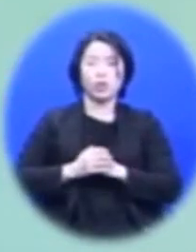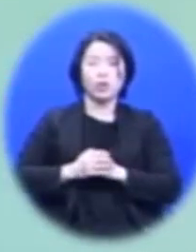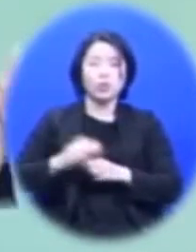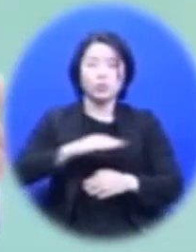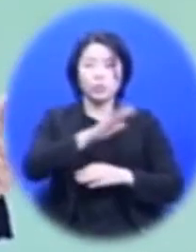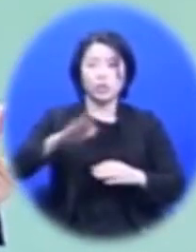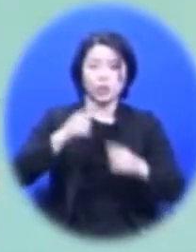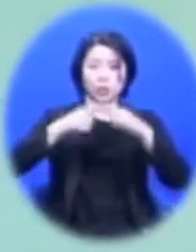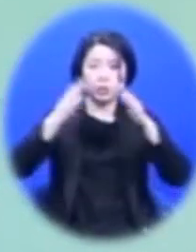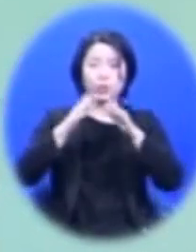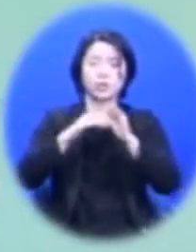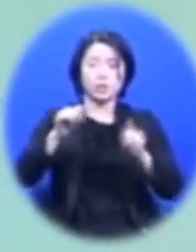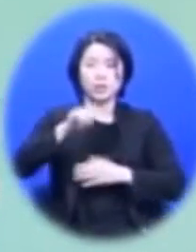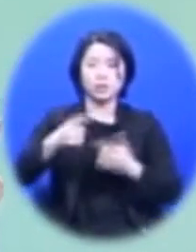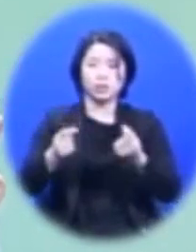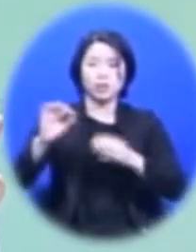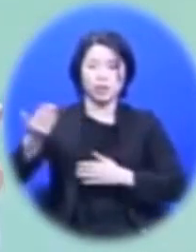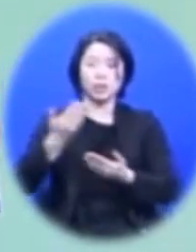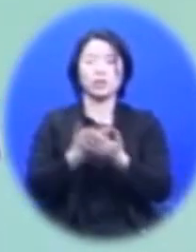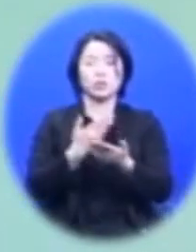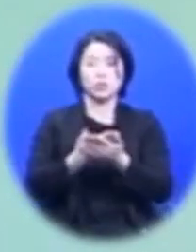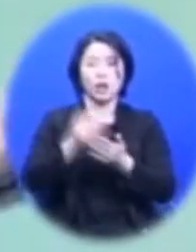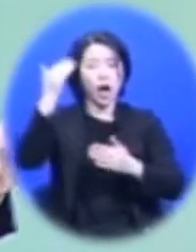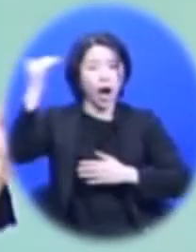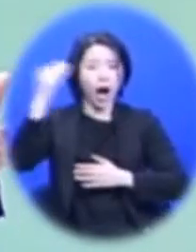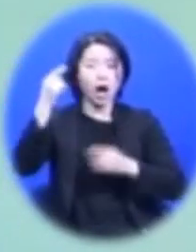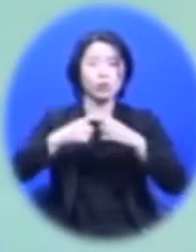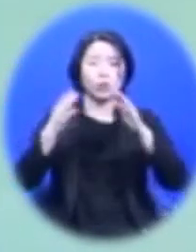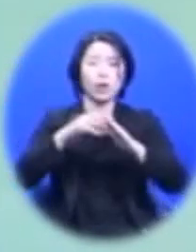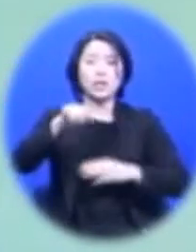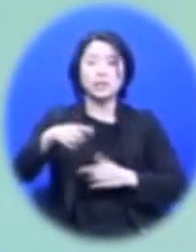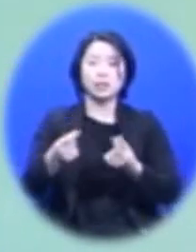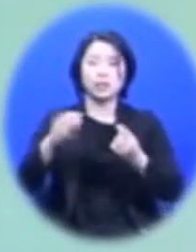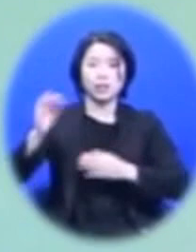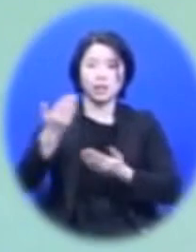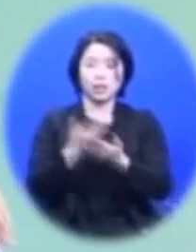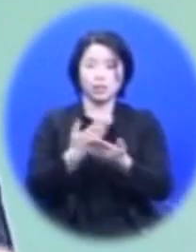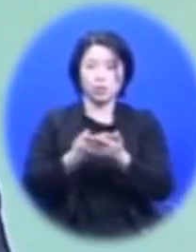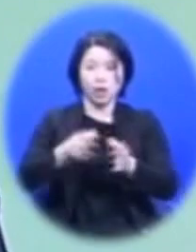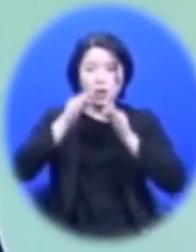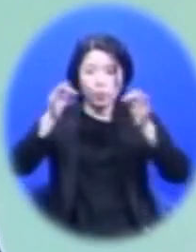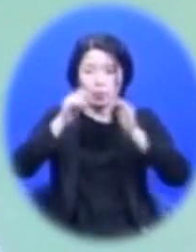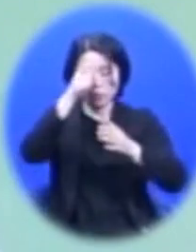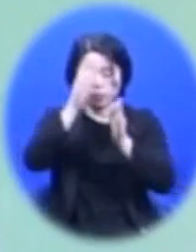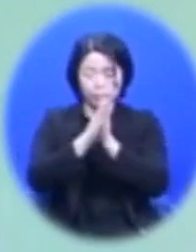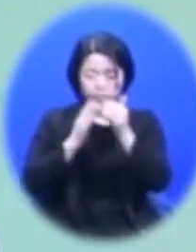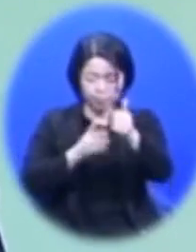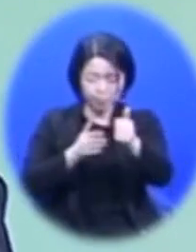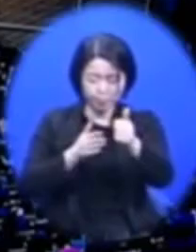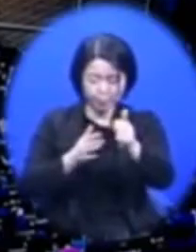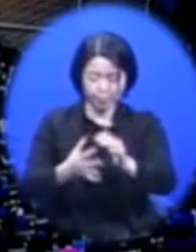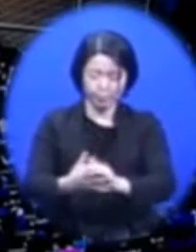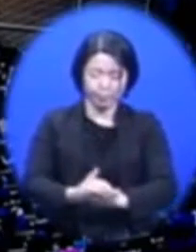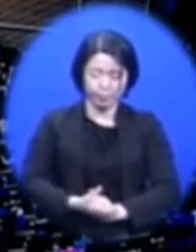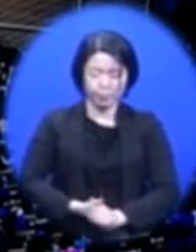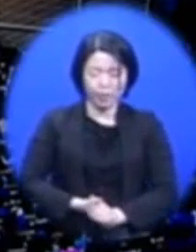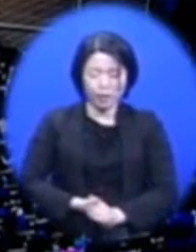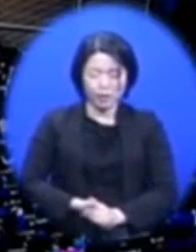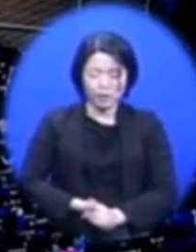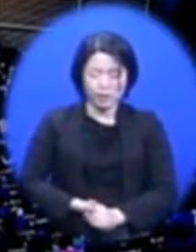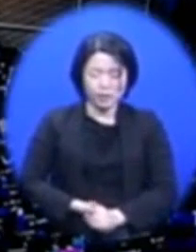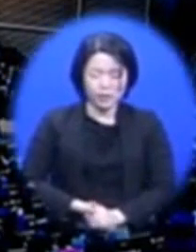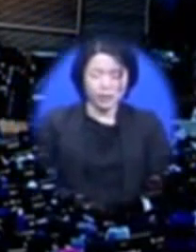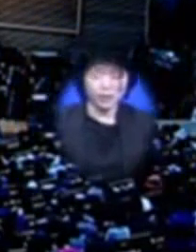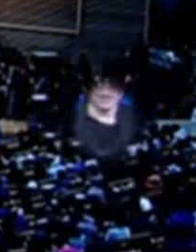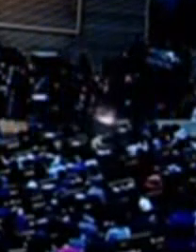우리 교우들이 그리되게 해주시옵소서. 한국 교회가 그리되게 해주옵소서. 통성으로 기도하겠습니다. 은혜와 사랑이 충만하신